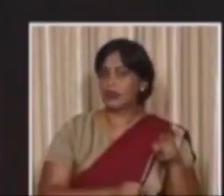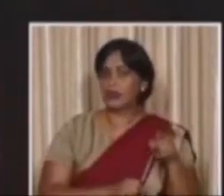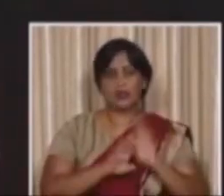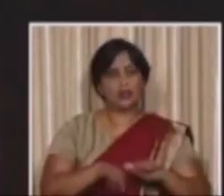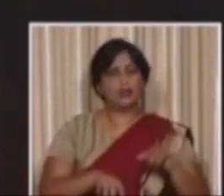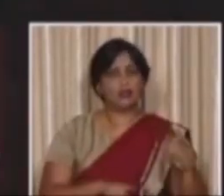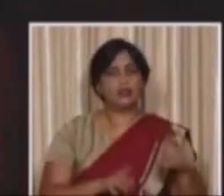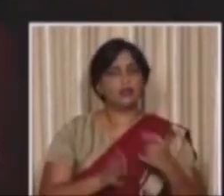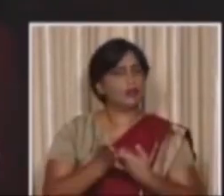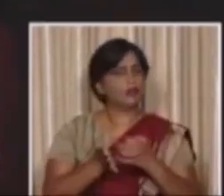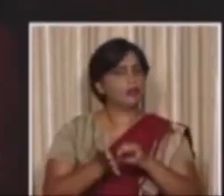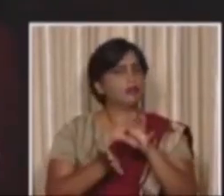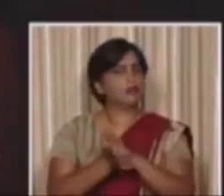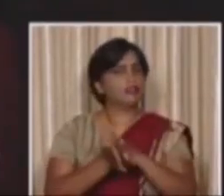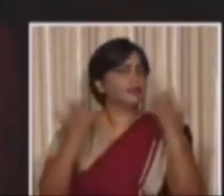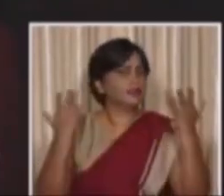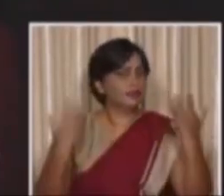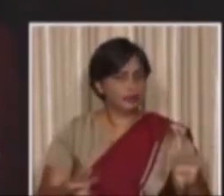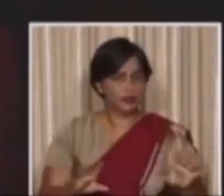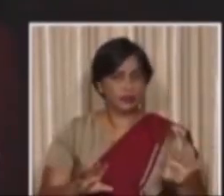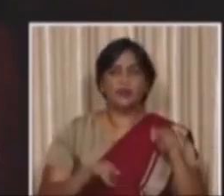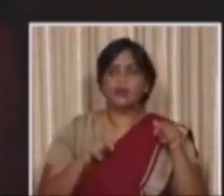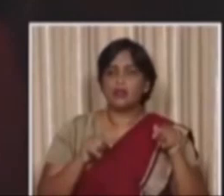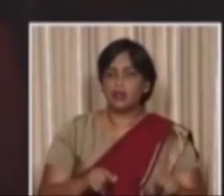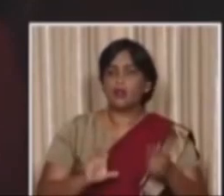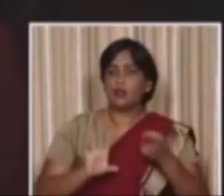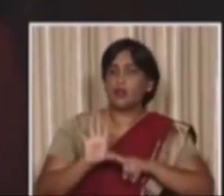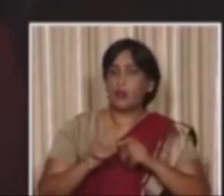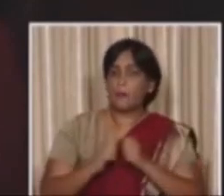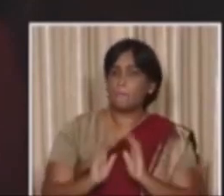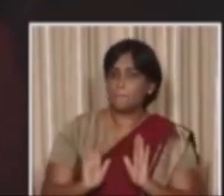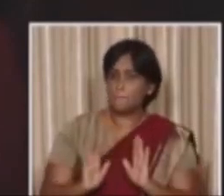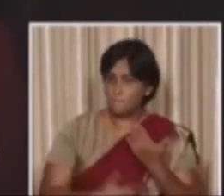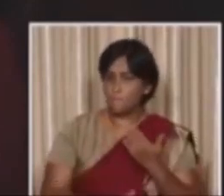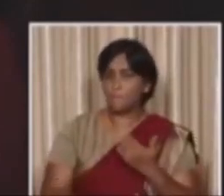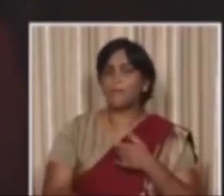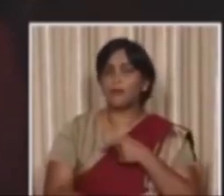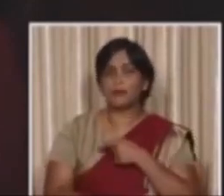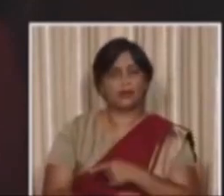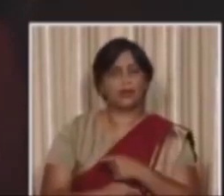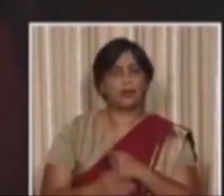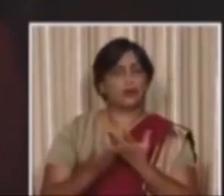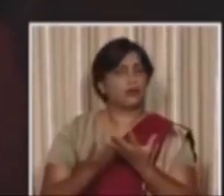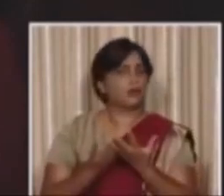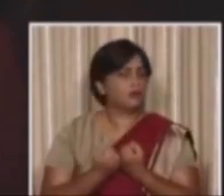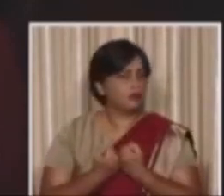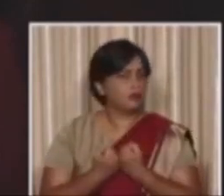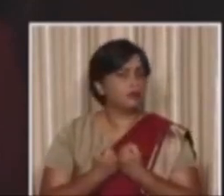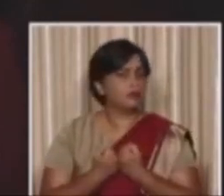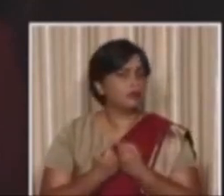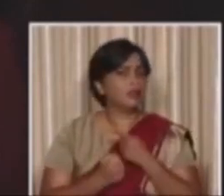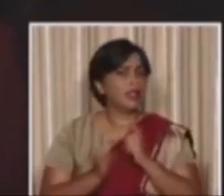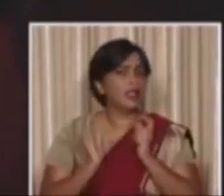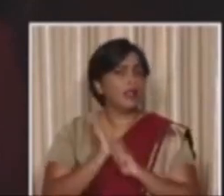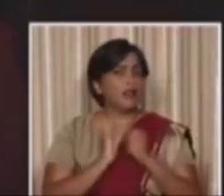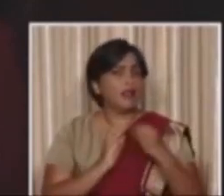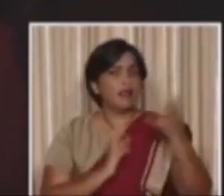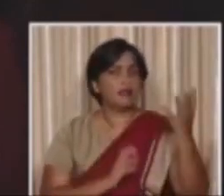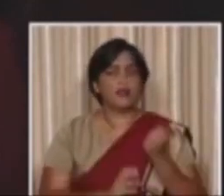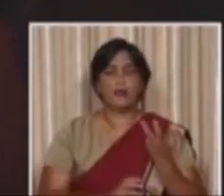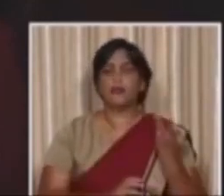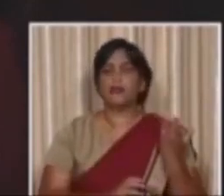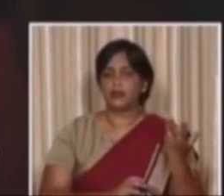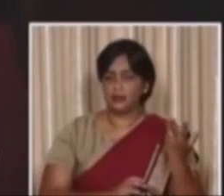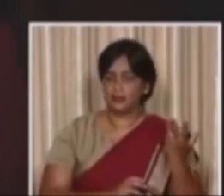பல்கலைக்கழகங்களில் நுழைவதற்கான வாய்ப்புகளும் மறுக்கப்பட்டுள்ளது. மக்கள் வங்கியும் இலங்கை வங்கியும் பொறுப்பான நபர்களின்றி பெரும் செல்வந்தர்களுக்கு உரிய